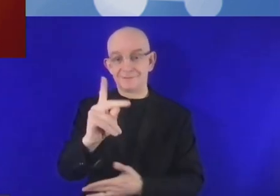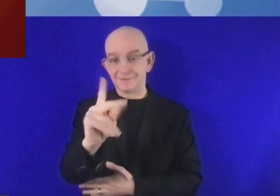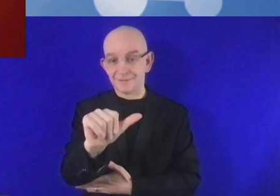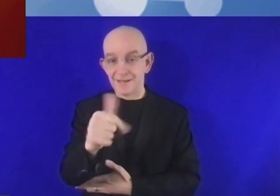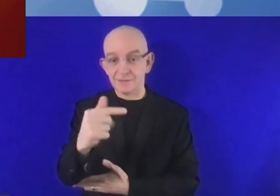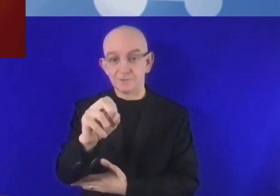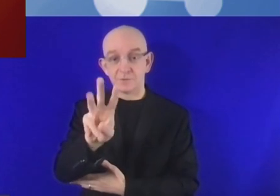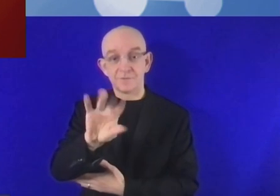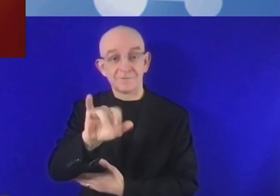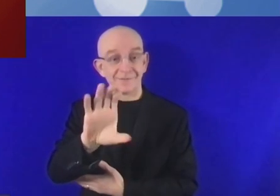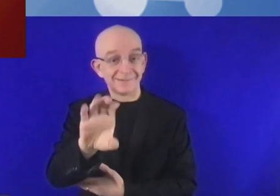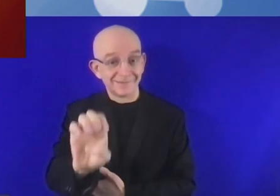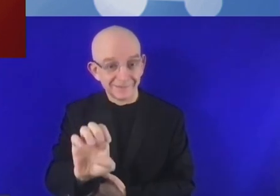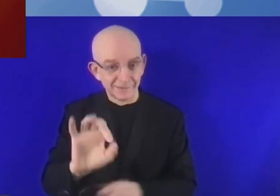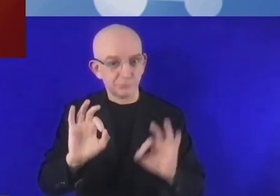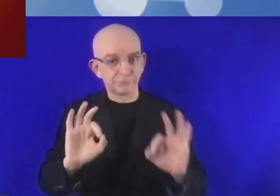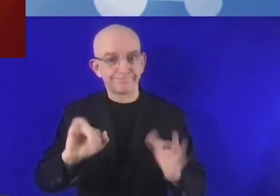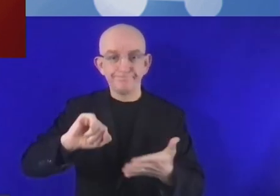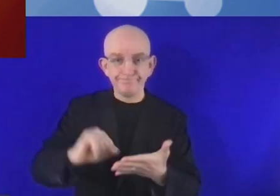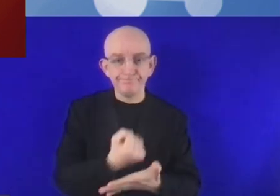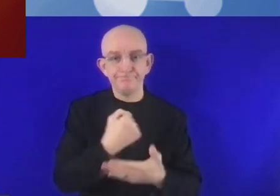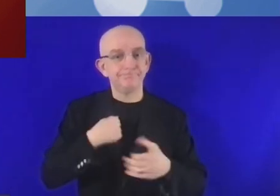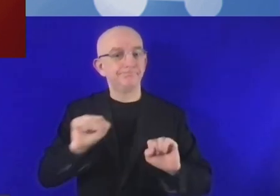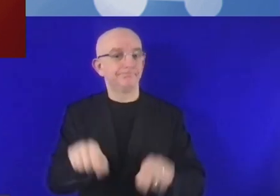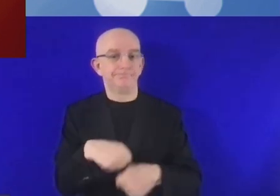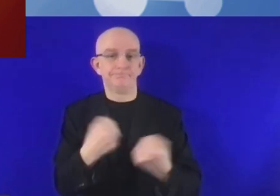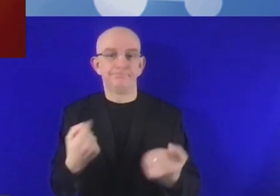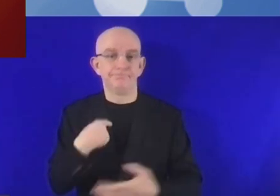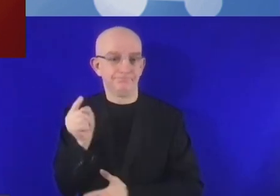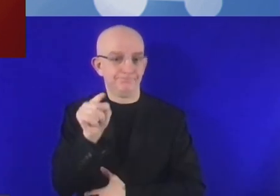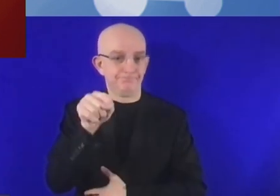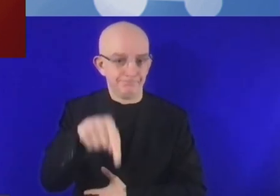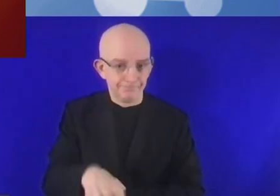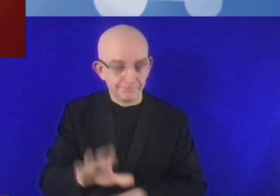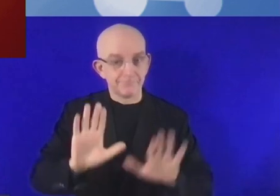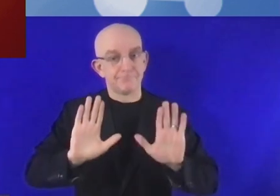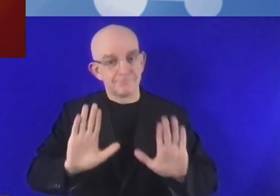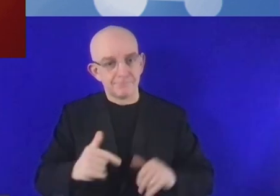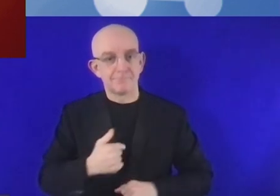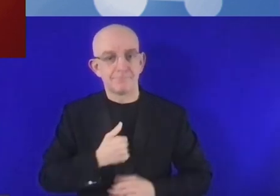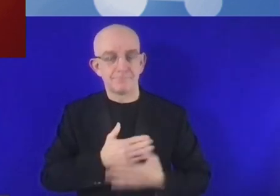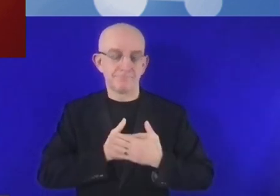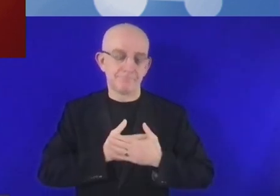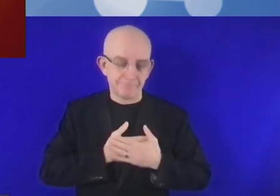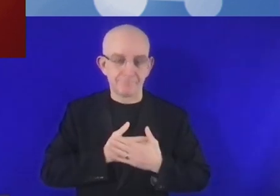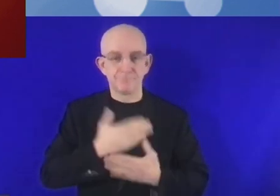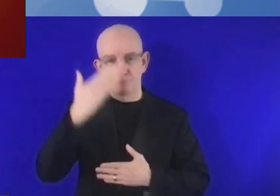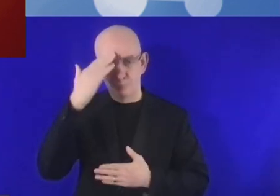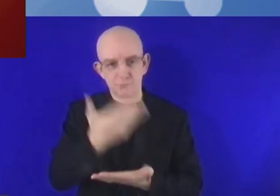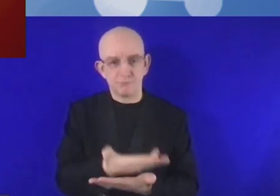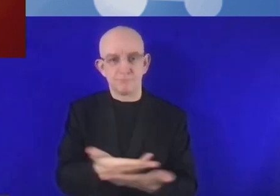dzisiaj, ale z ogromną satysfakcją witam Państwa, witam przedstawicieli